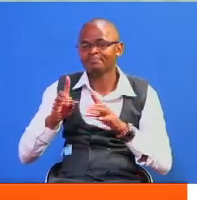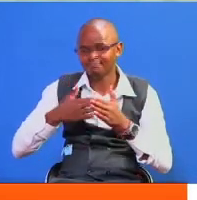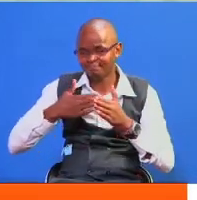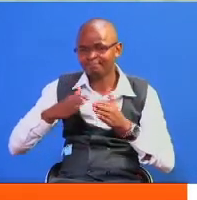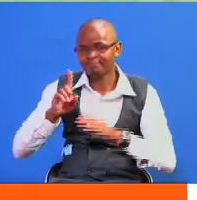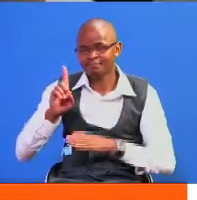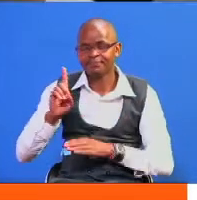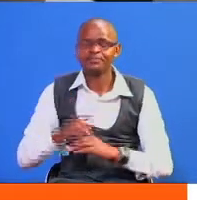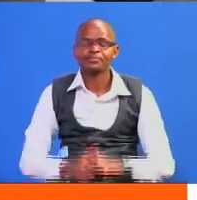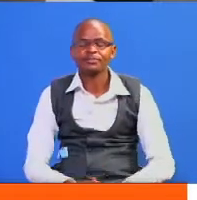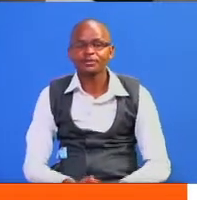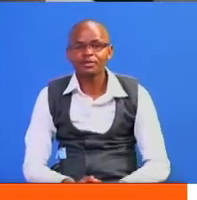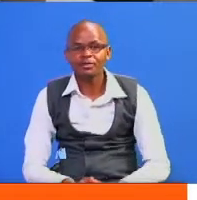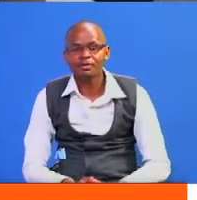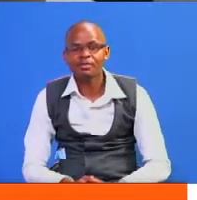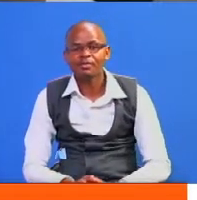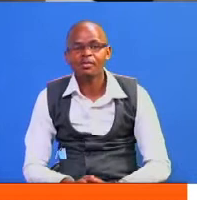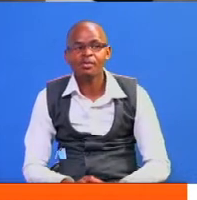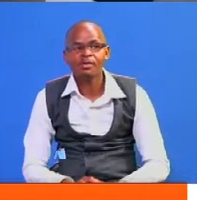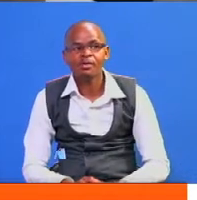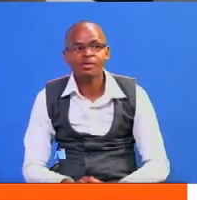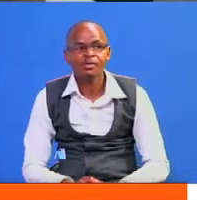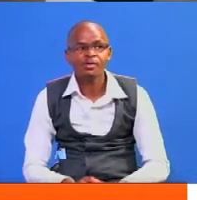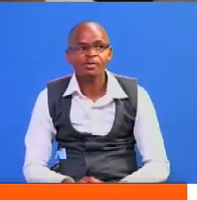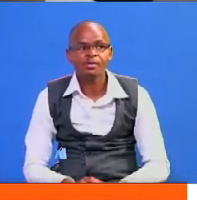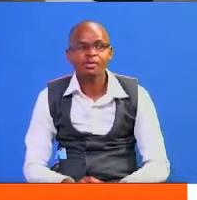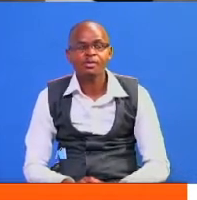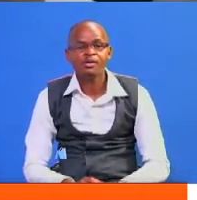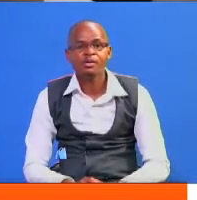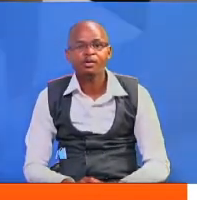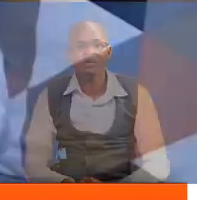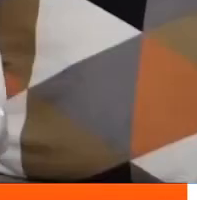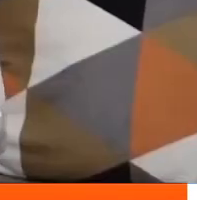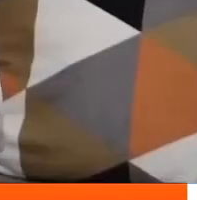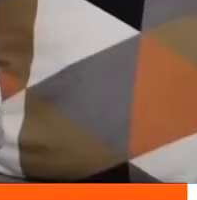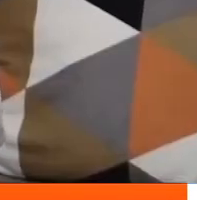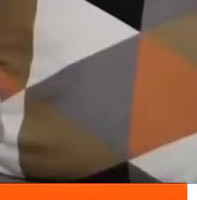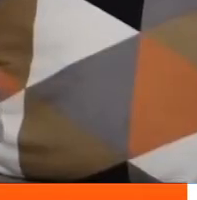nchini. Vunjika moyo